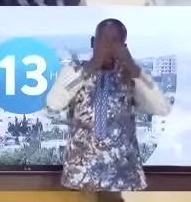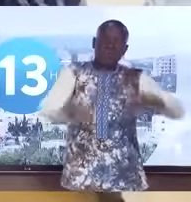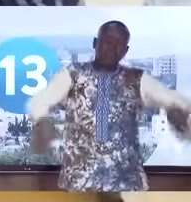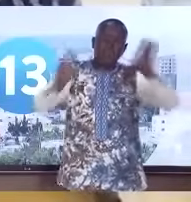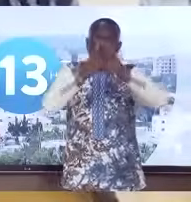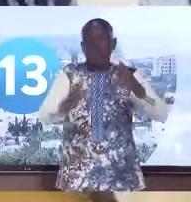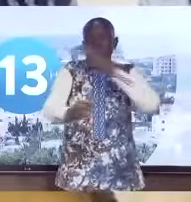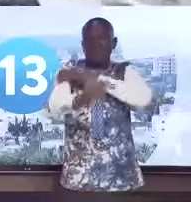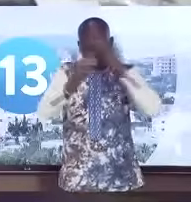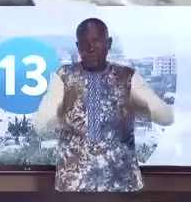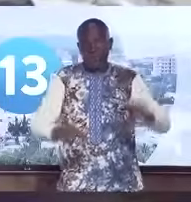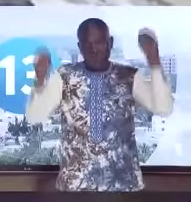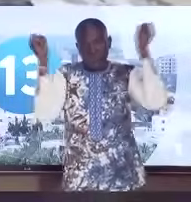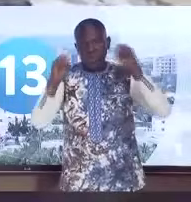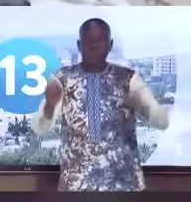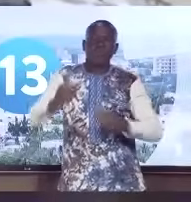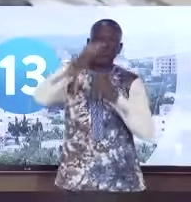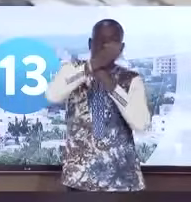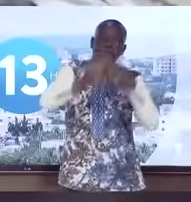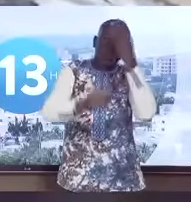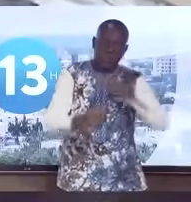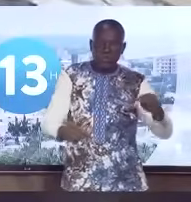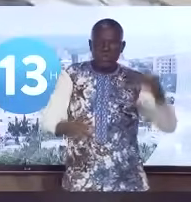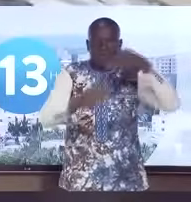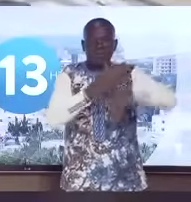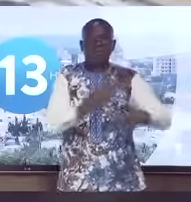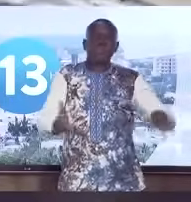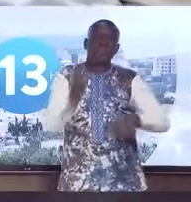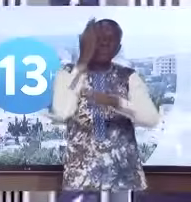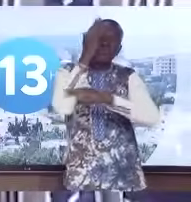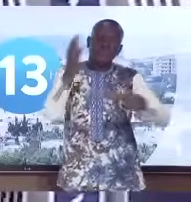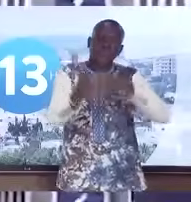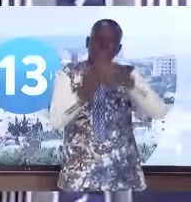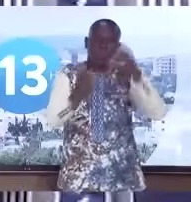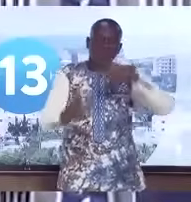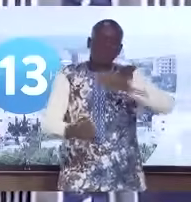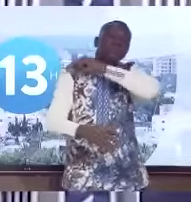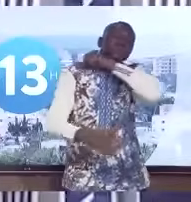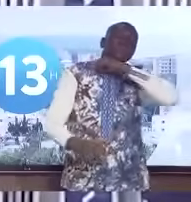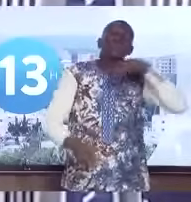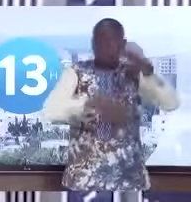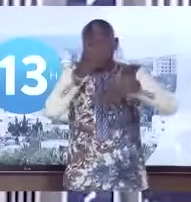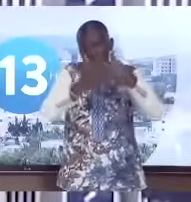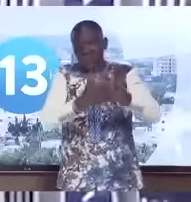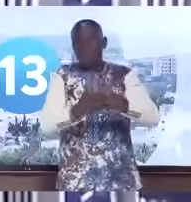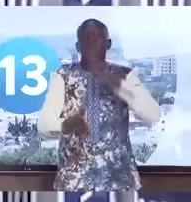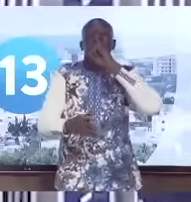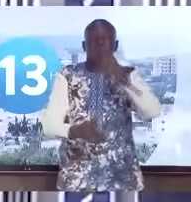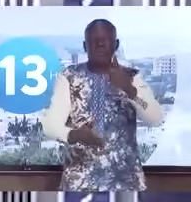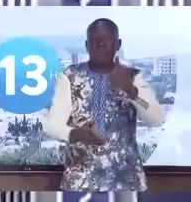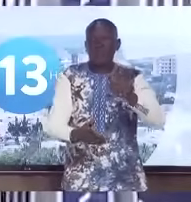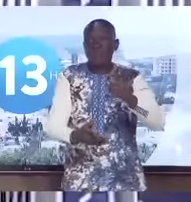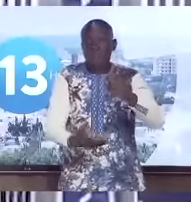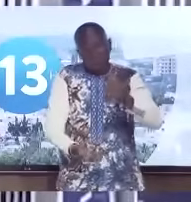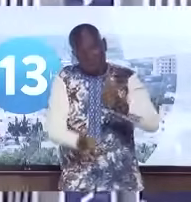sur le renforcement du système de protection des enfants dans les régions du Centre-Nord et du Sahel. C'est tout ce qui est appui à la